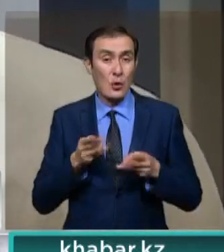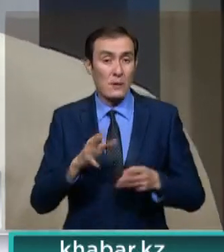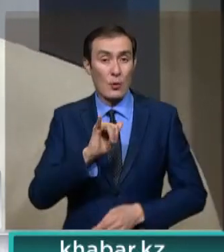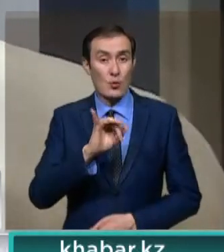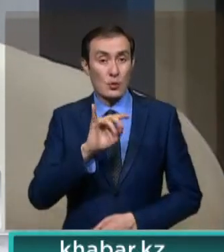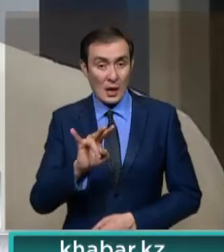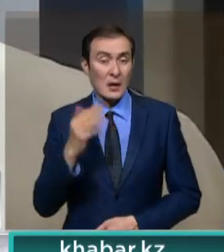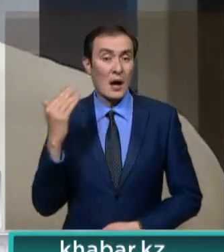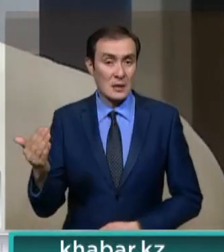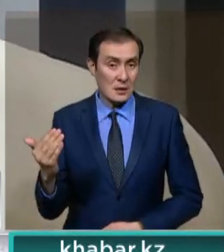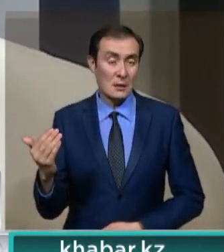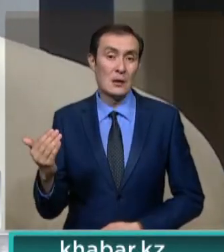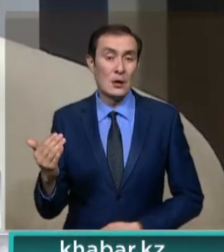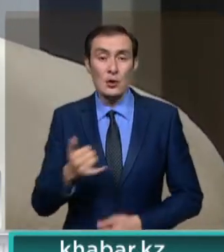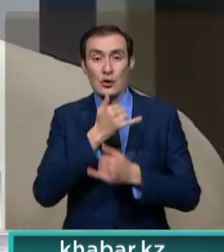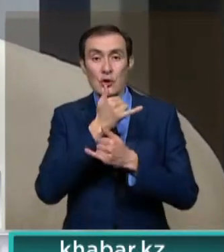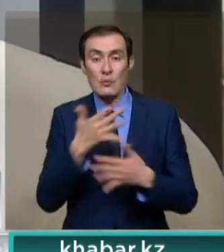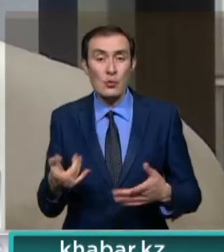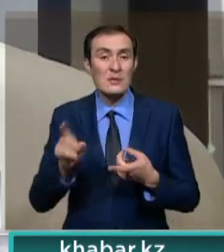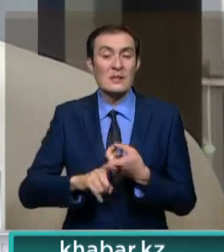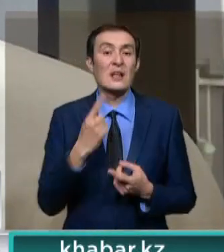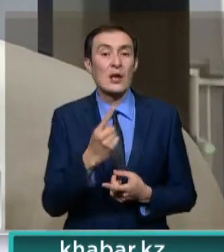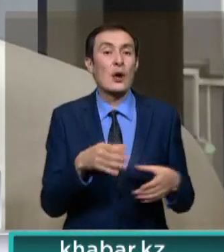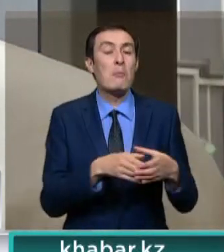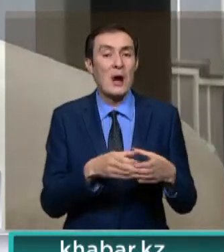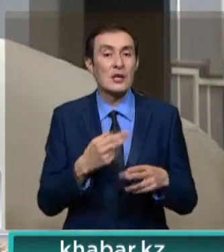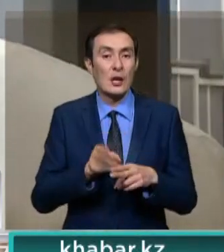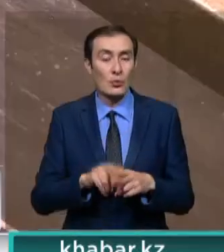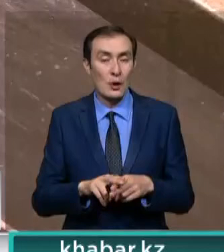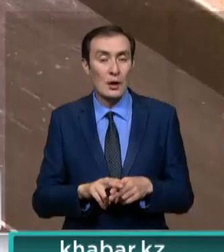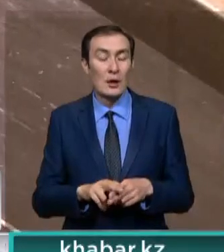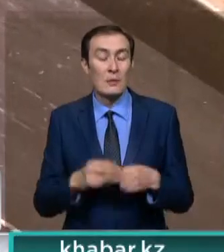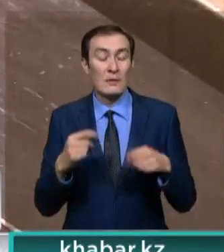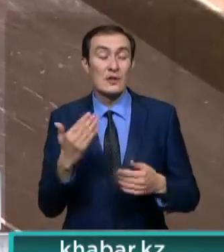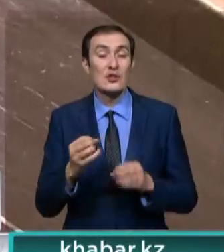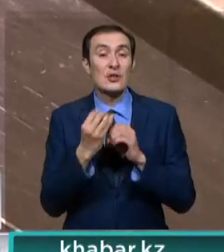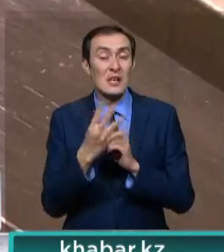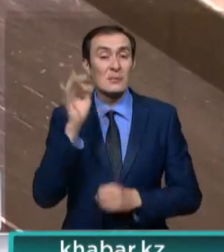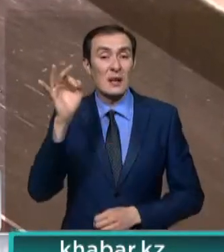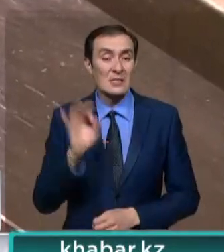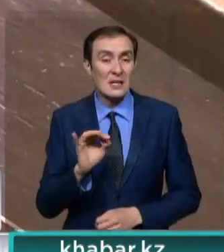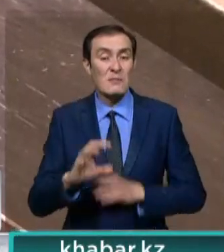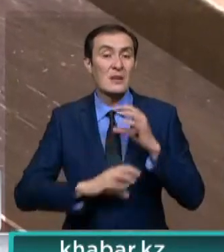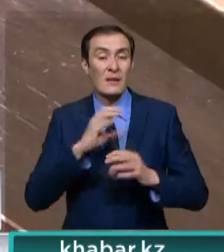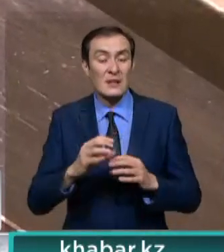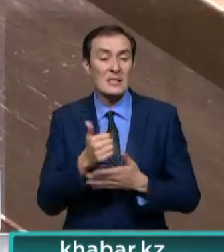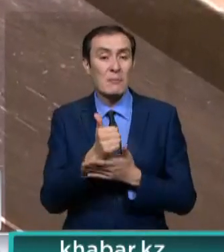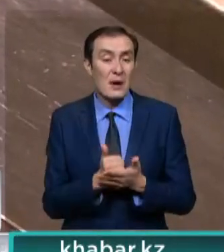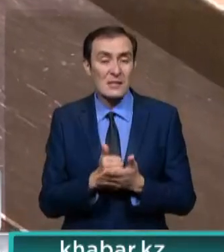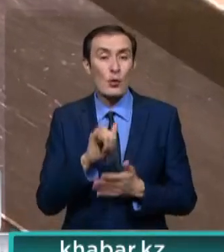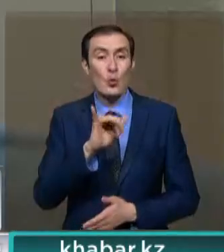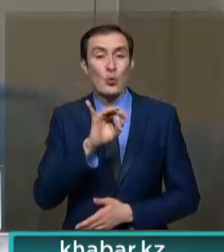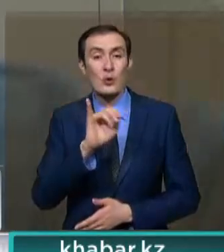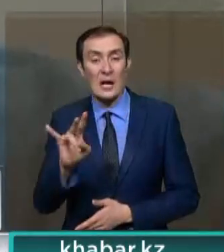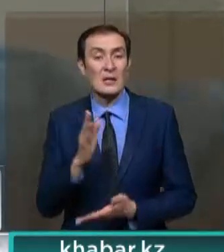уран, да, они не могут зависеть от одного поставщика, который на сегодня есть в Китае. 14% мировых разведанных запасов